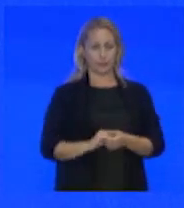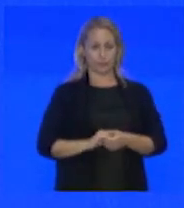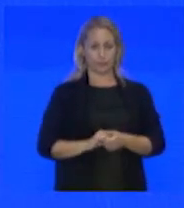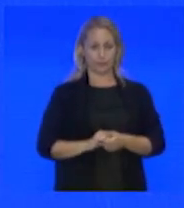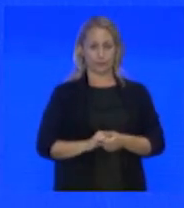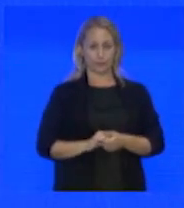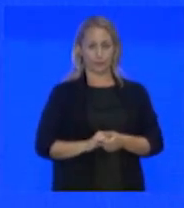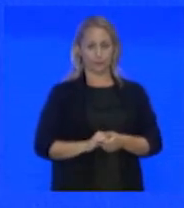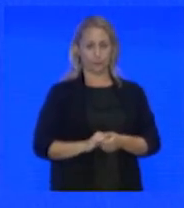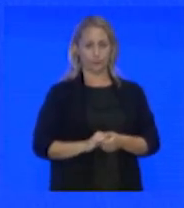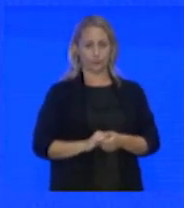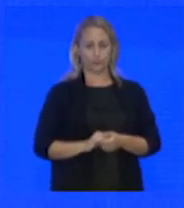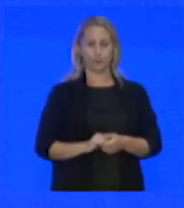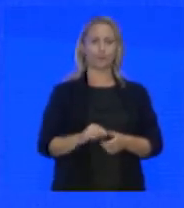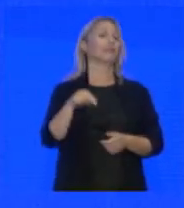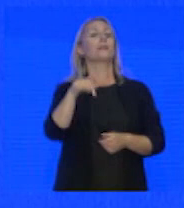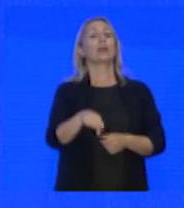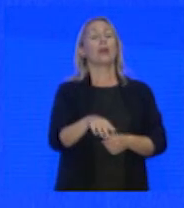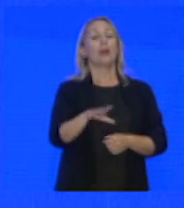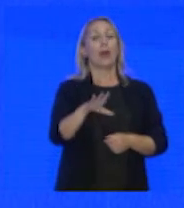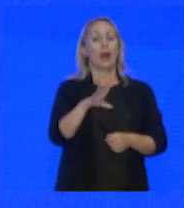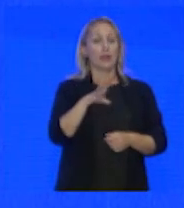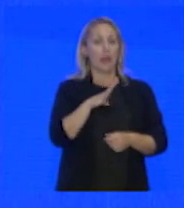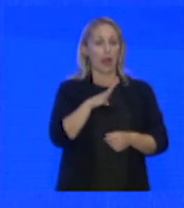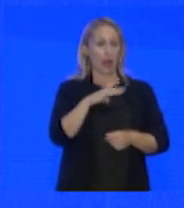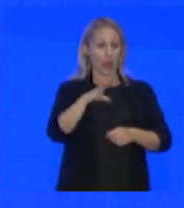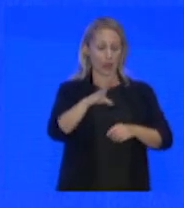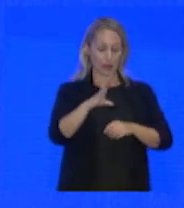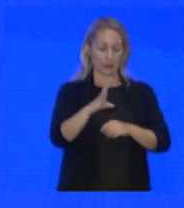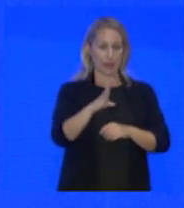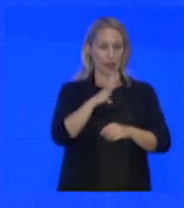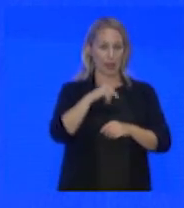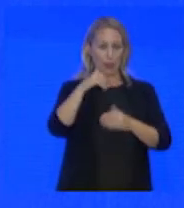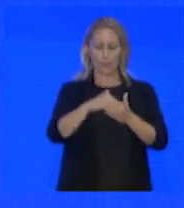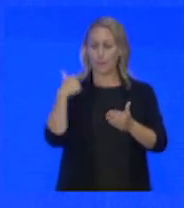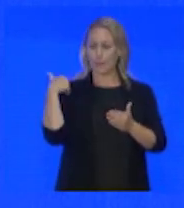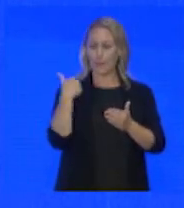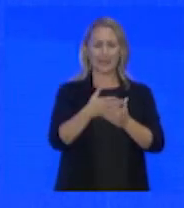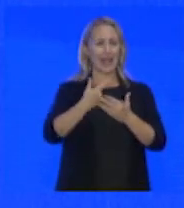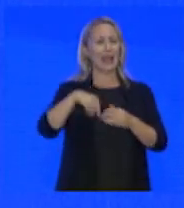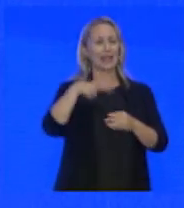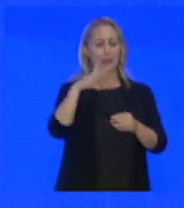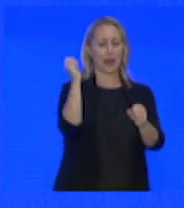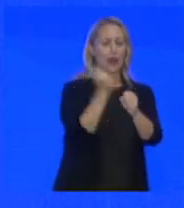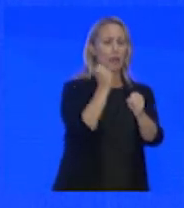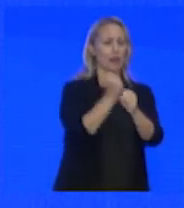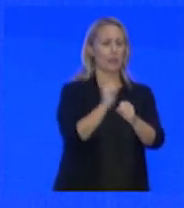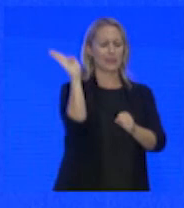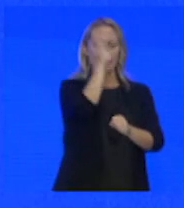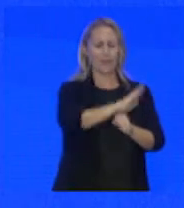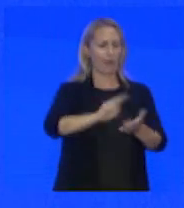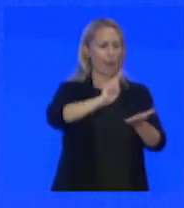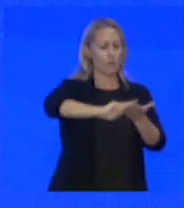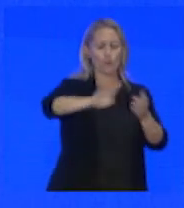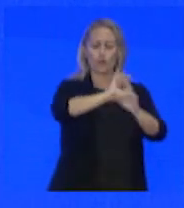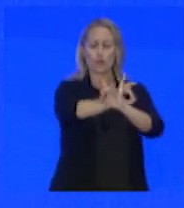Κατάργηση του φακελώματος των εργαζομένων από αναχρονιστικές και παράλογες ρυθμίσεις στην αγορά εργασίας και τον